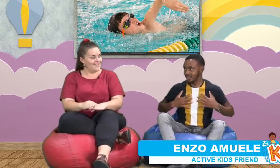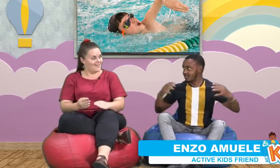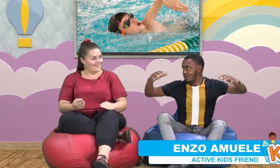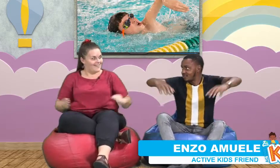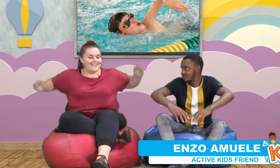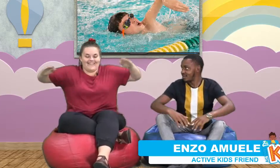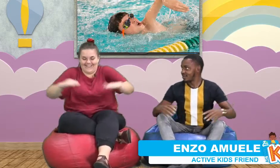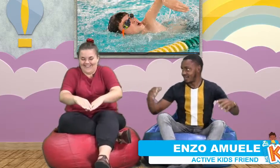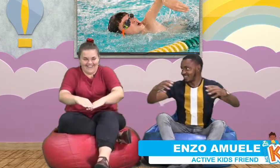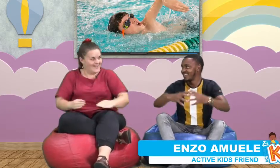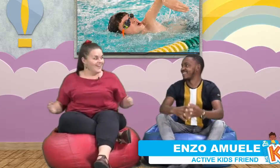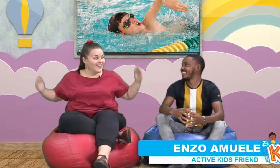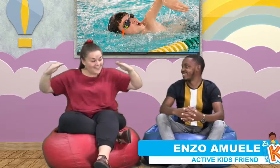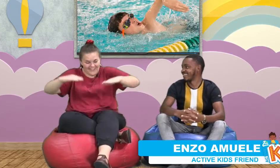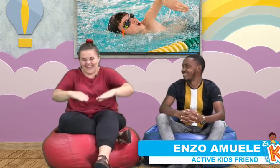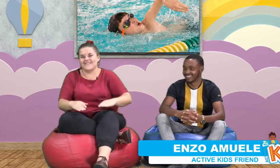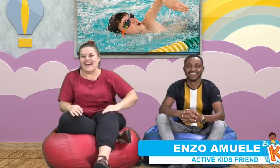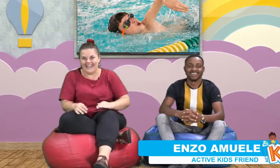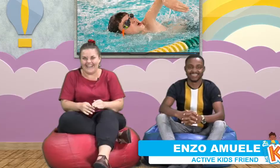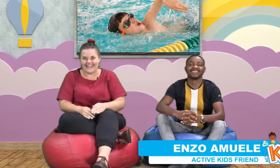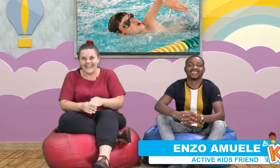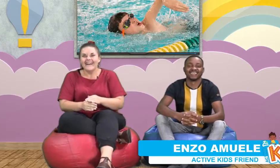know, breaststrokes. Yes.